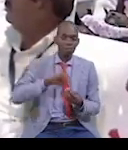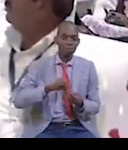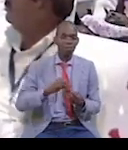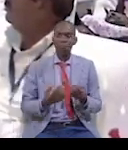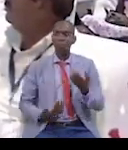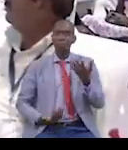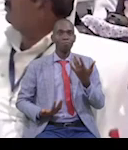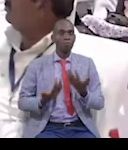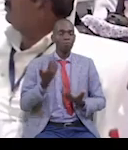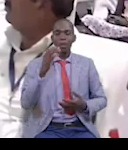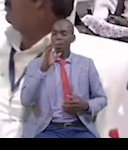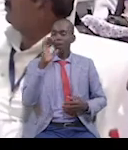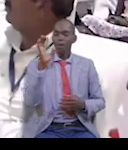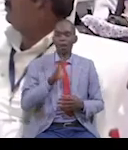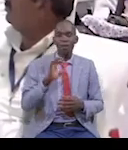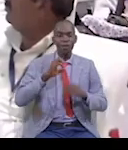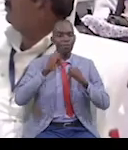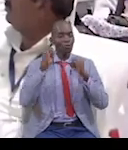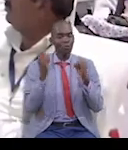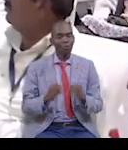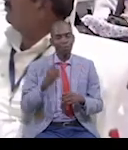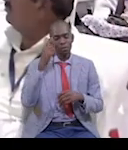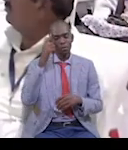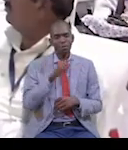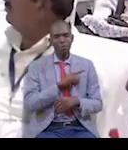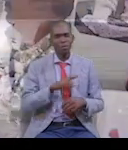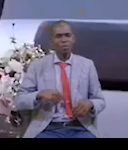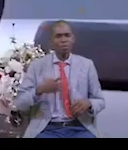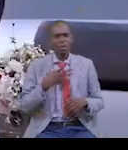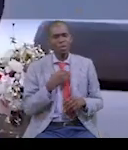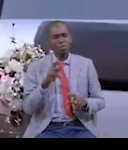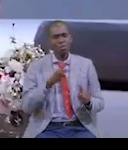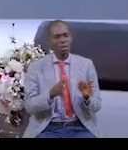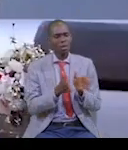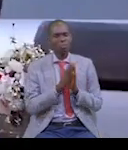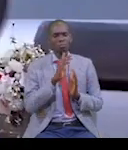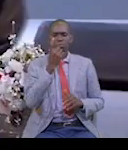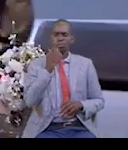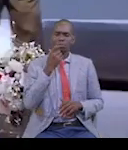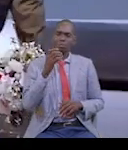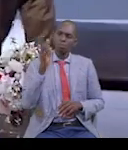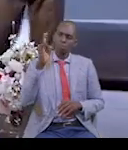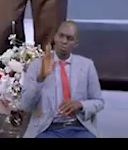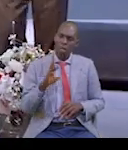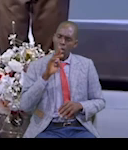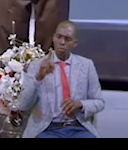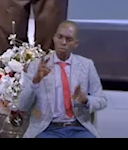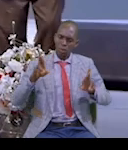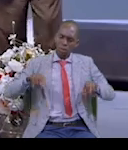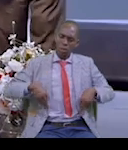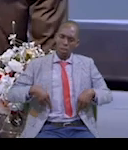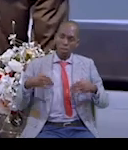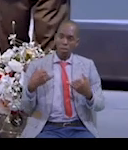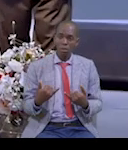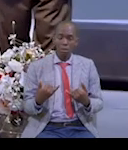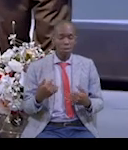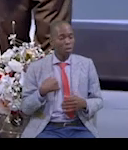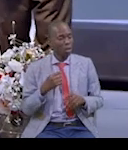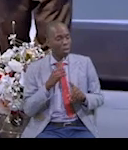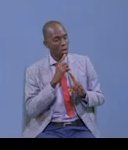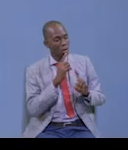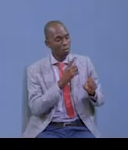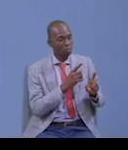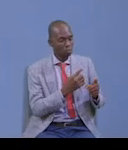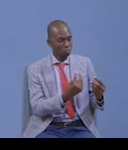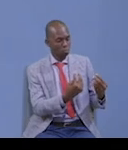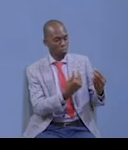నూతన పరచబడుతున్నాను. సే పాస్టర్ ఆర్ యు రిటర్నింగ్ నౌ? ఇప్పుడు మీరు పదవి విరమణ చేస్తున్నారా? ఐ టెల్ దెం లుక్